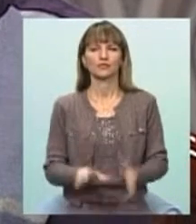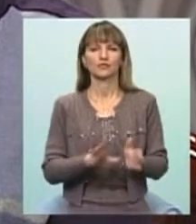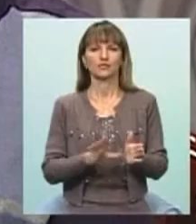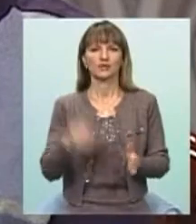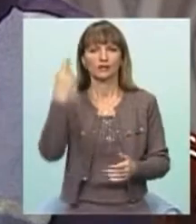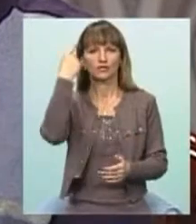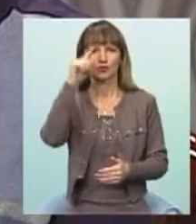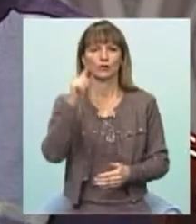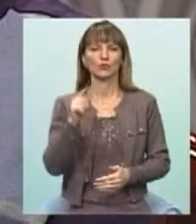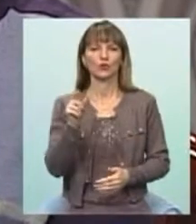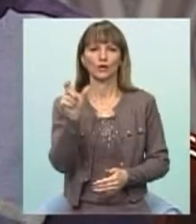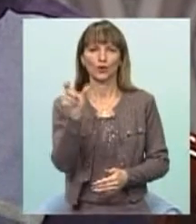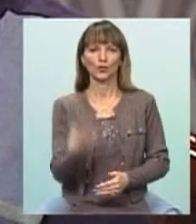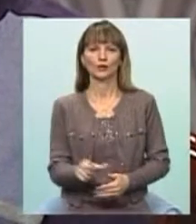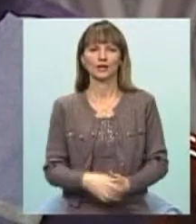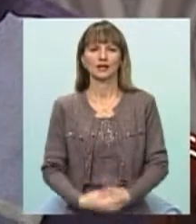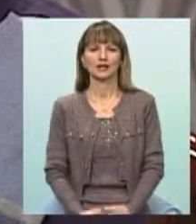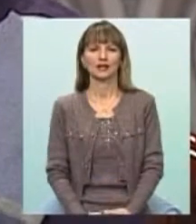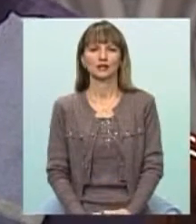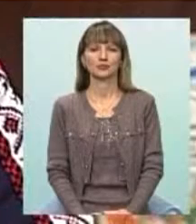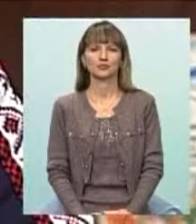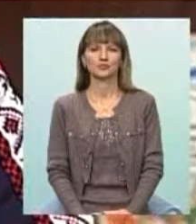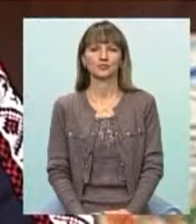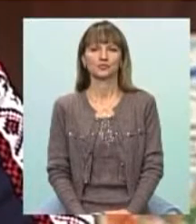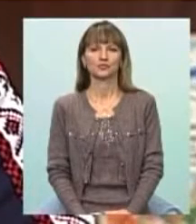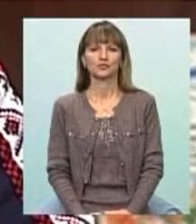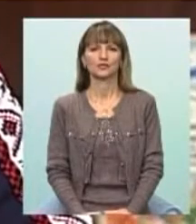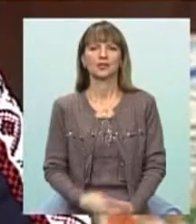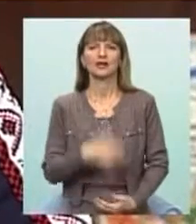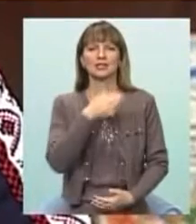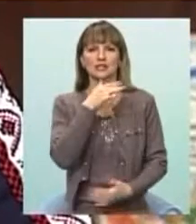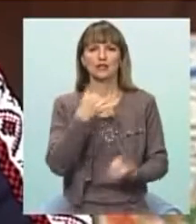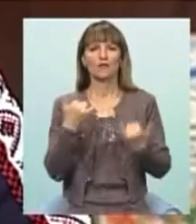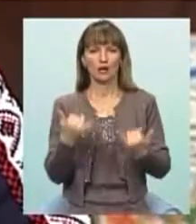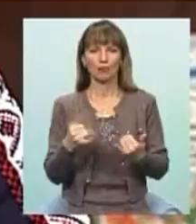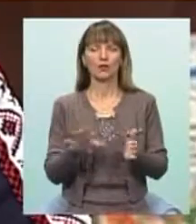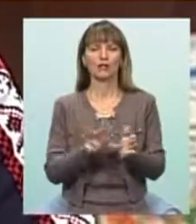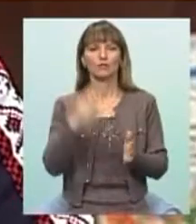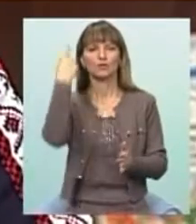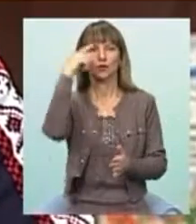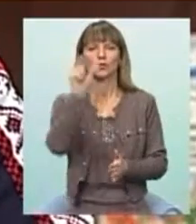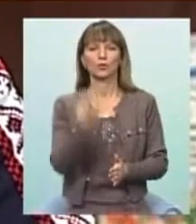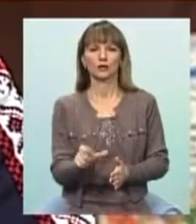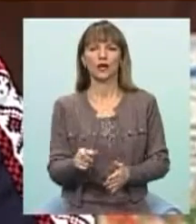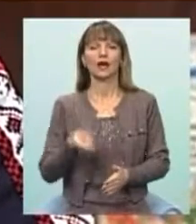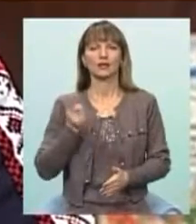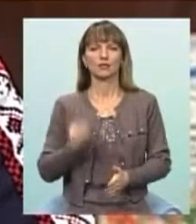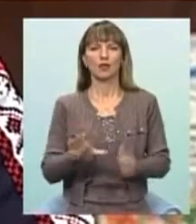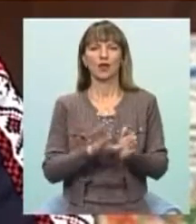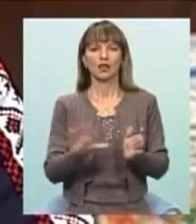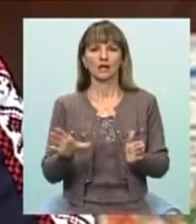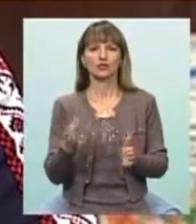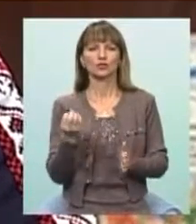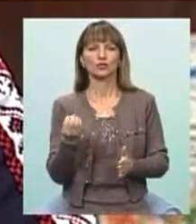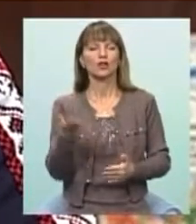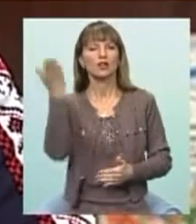Електрику вигадала людина. Уже сучасну електрику, напевно, вигадала людина, так? Ну, а насправді електрику